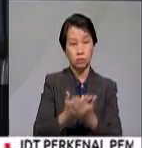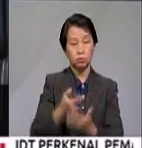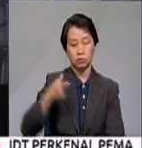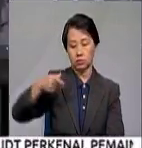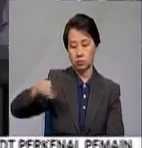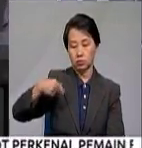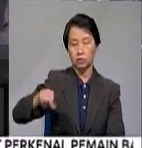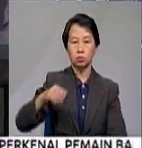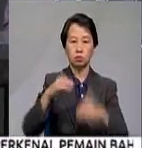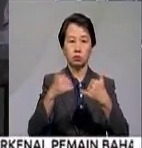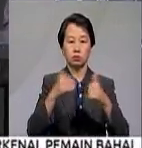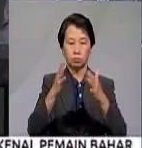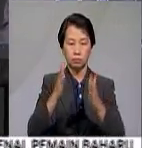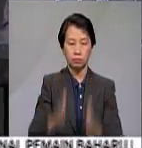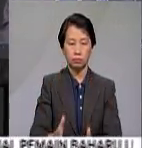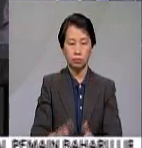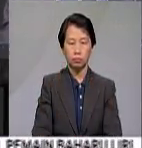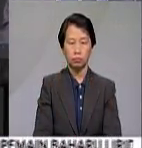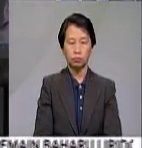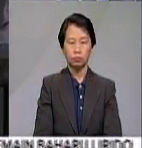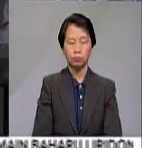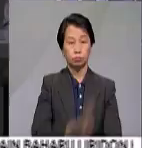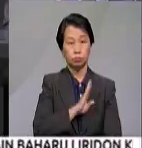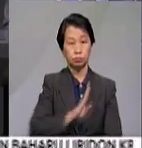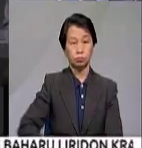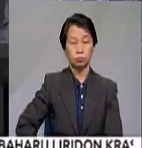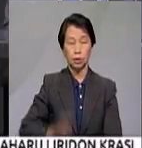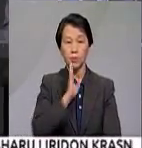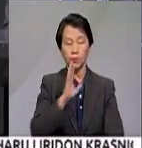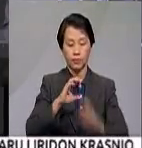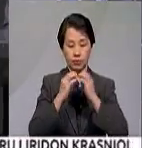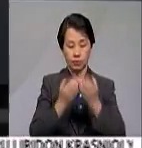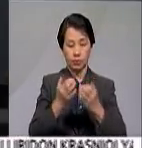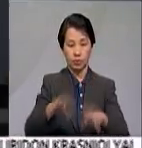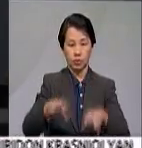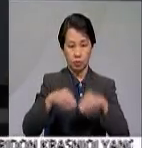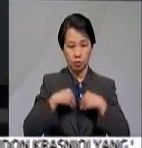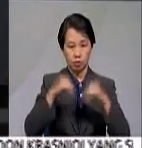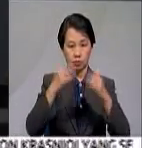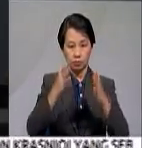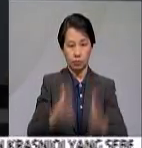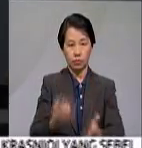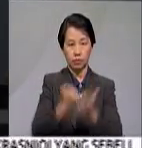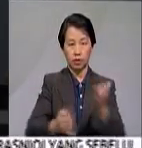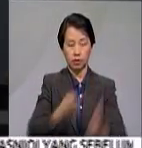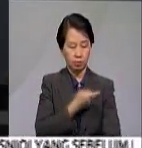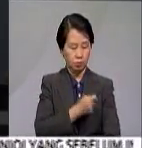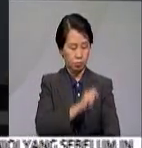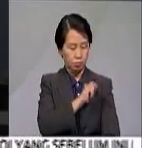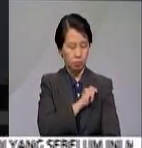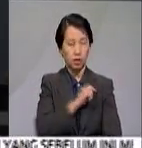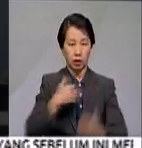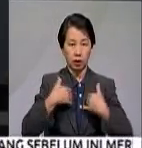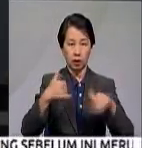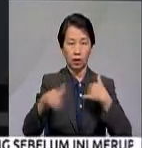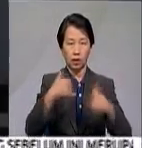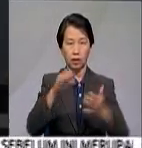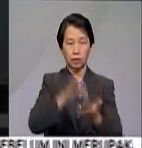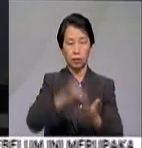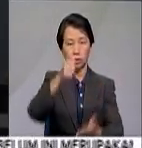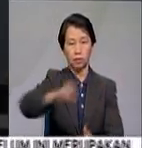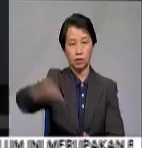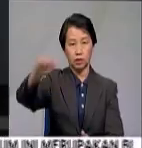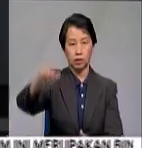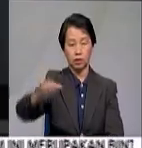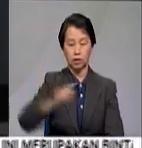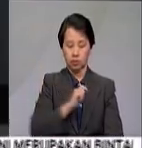player. Dalam pada itu, Baginda mendedahkan kelab tersebut bakal menerima seorang pemain kelahiran Sepanyol yang kini beraksi di Asia. Tunku